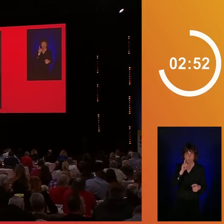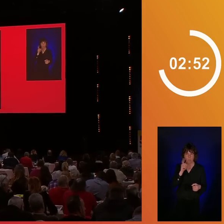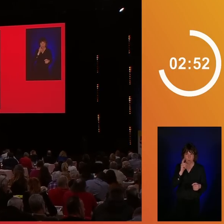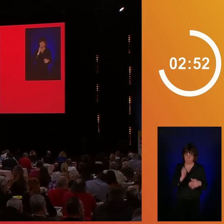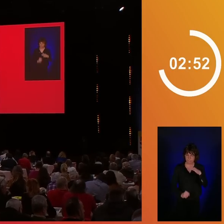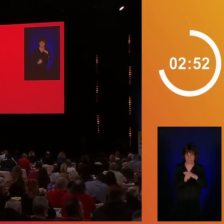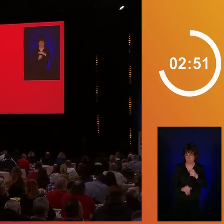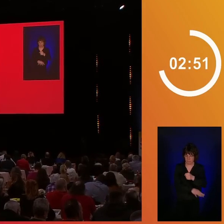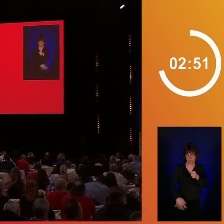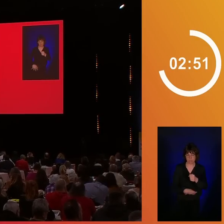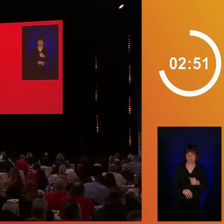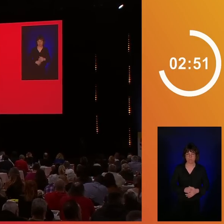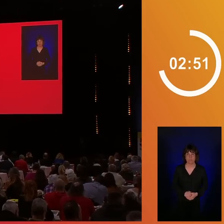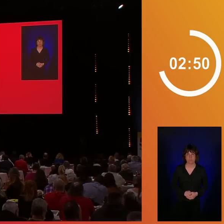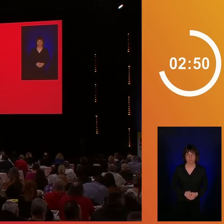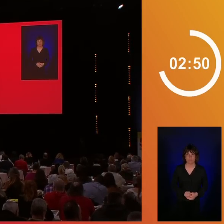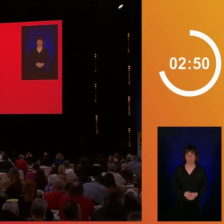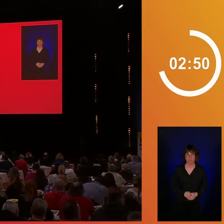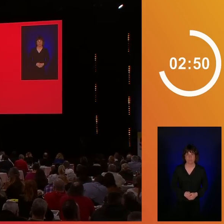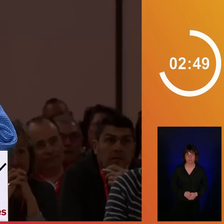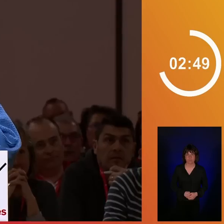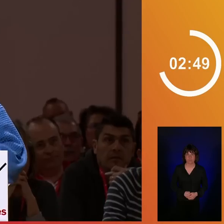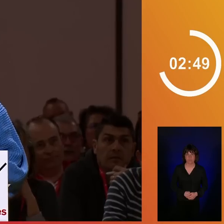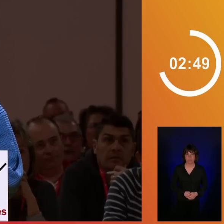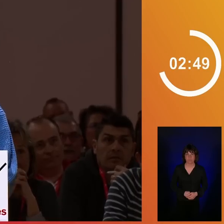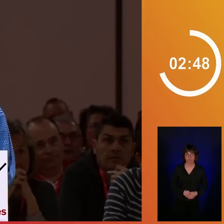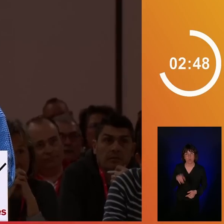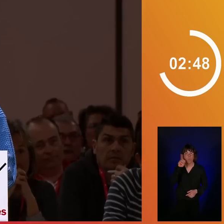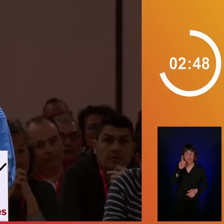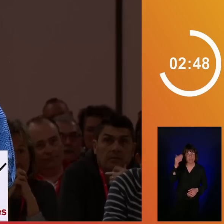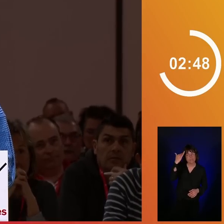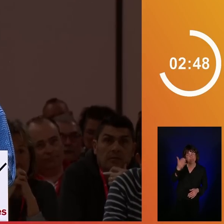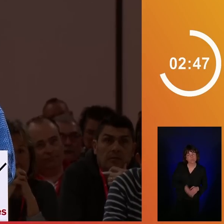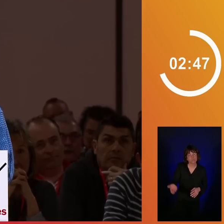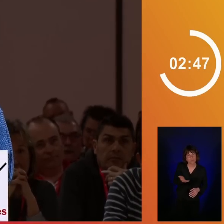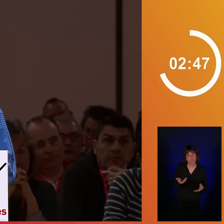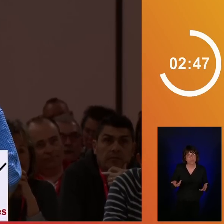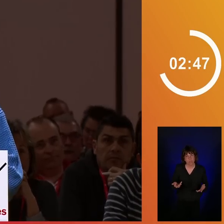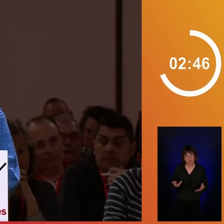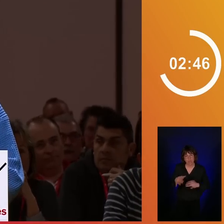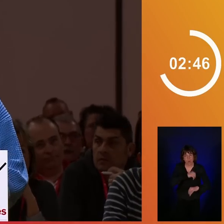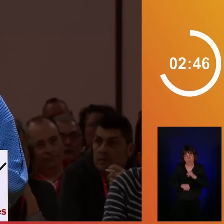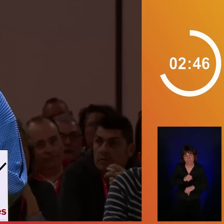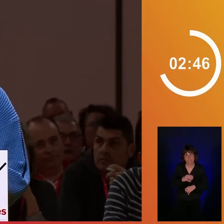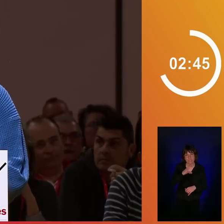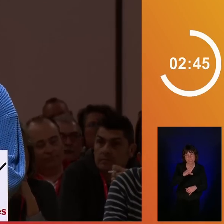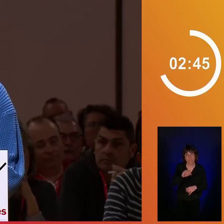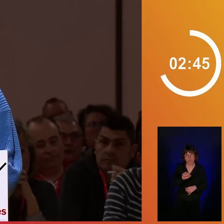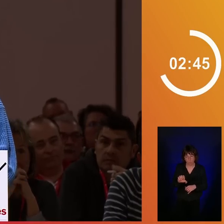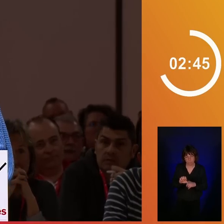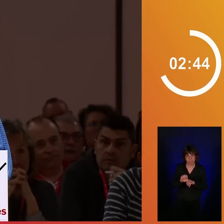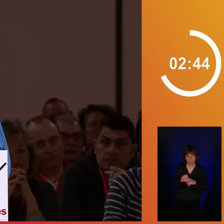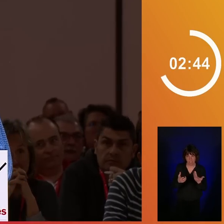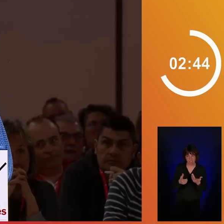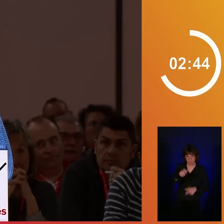bases. Ah merde. Parce que comme vous le savez tous, en fait, avec la mise en place des CSE, on a